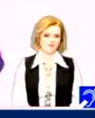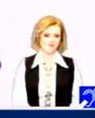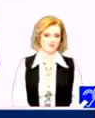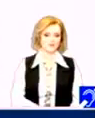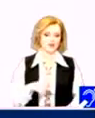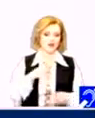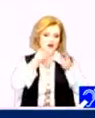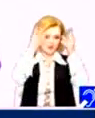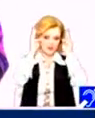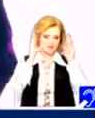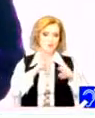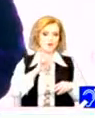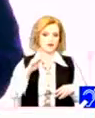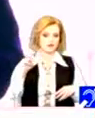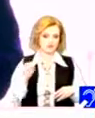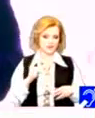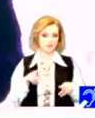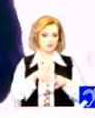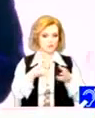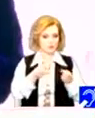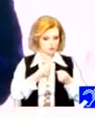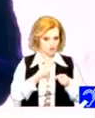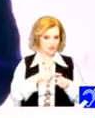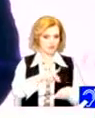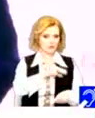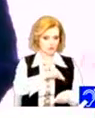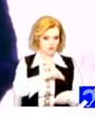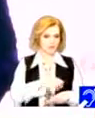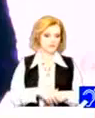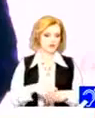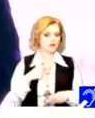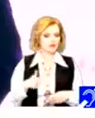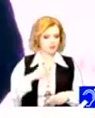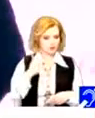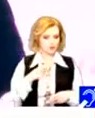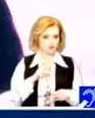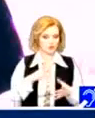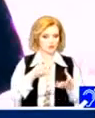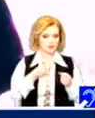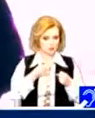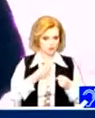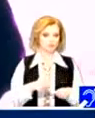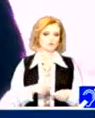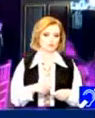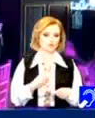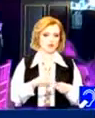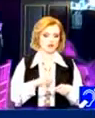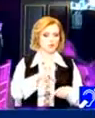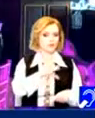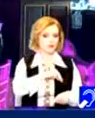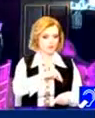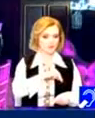Sunt foarte mândră pentru că aici se vorbește despre valori, principii